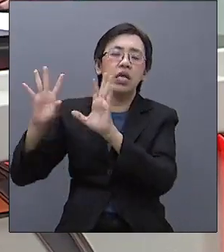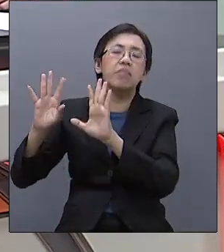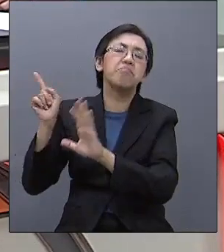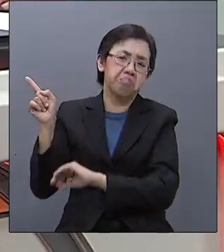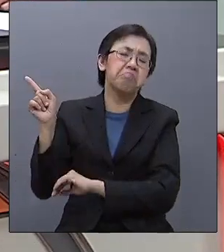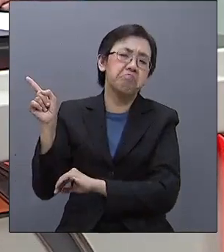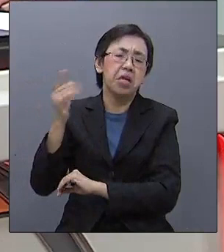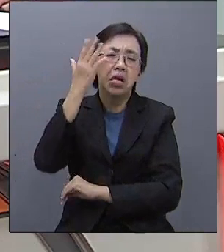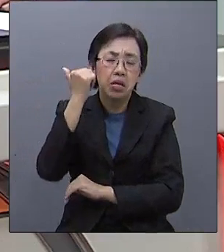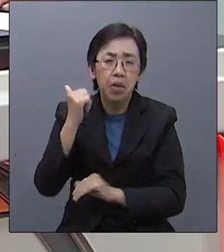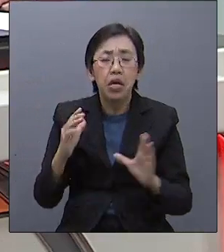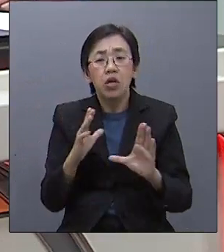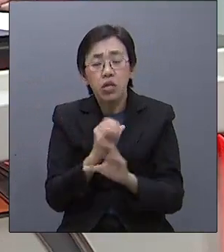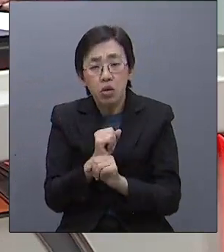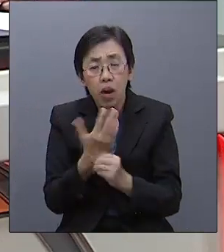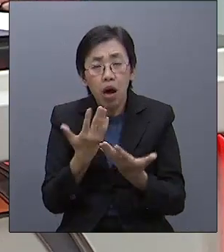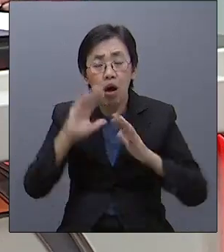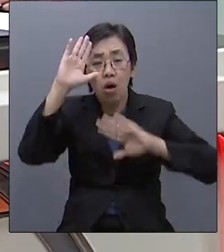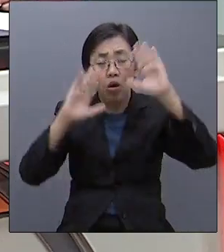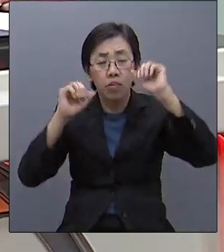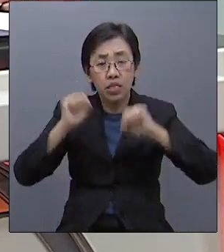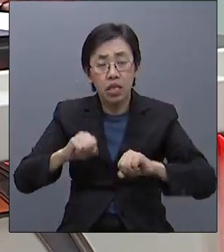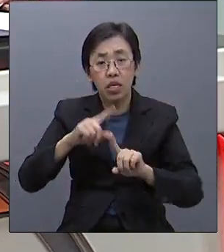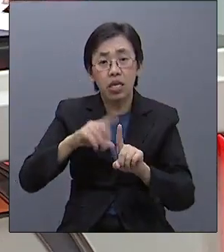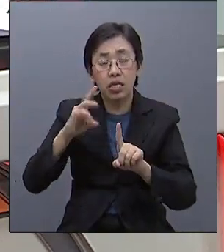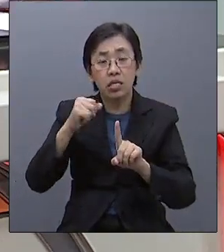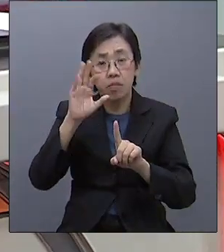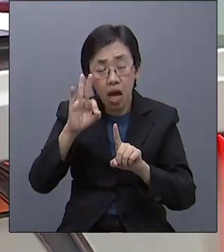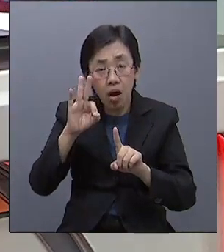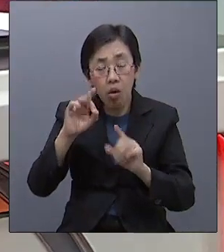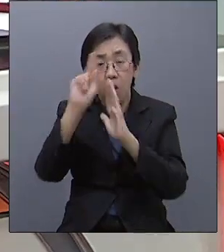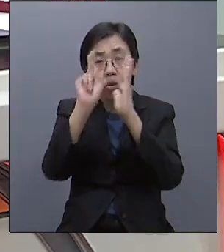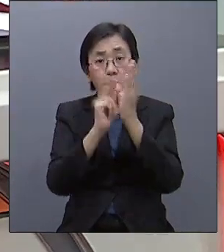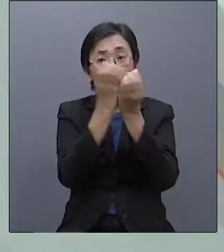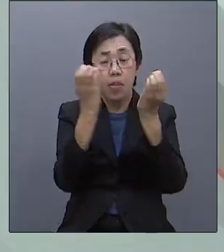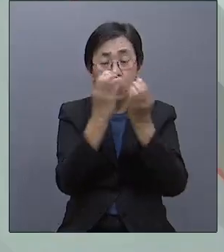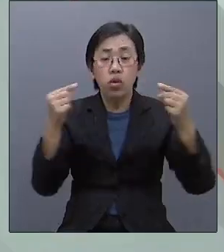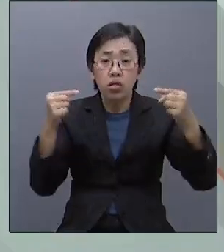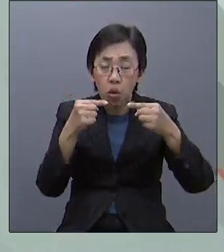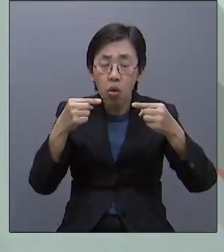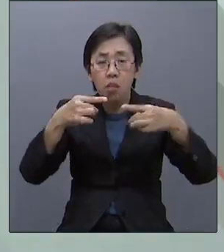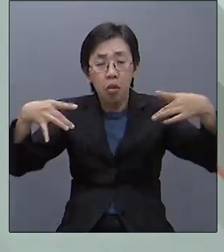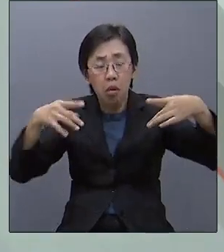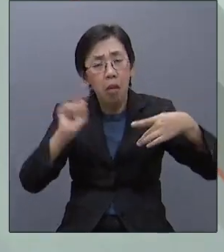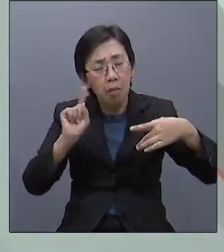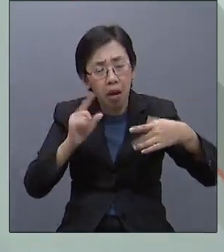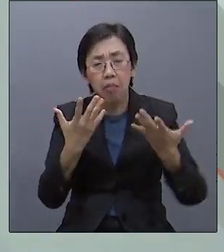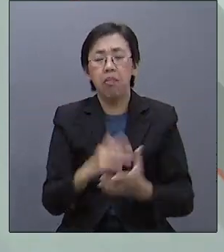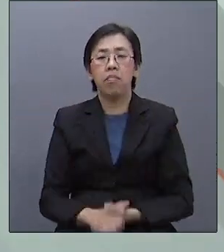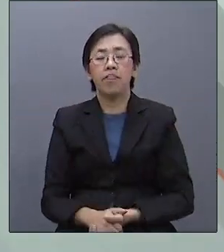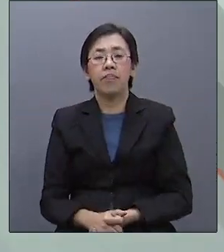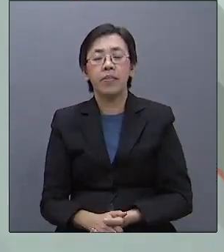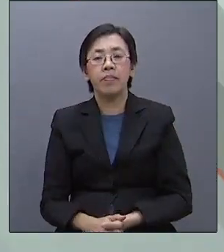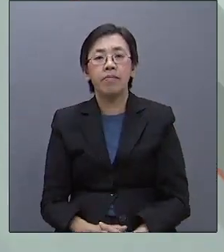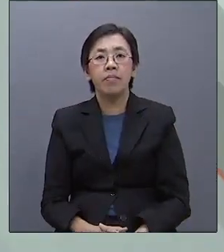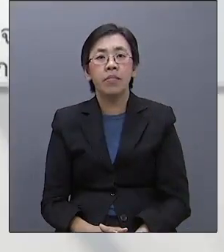ไม่ว่าสรุปแล้วการลงมติเมื่อวันที่19มันขัดหรือแย้งกับรัฐธรรมนูญหรือเปล่าค่ะคุณผู้ชมคะใครจะ